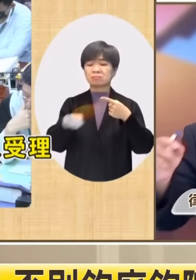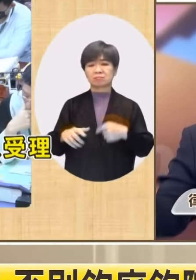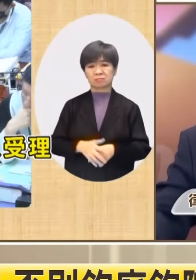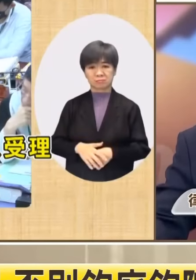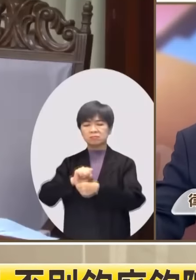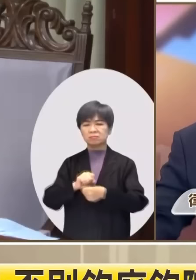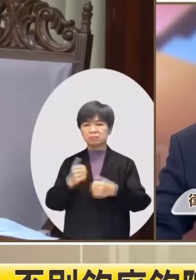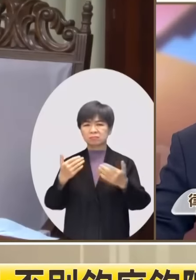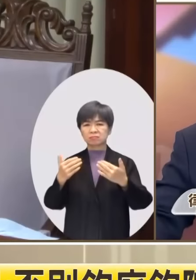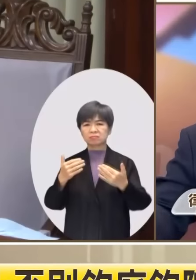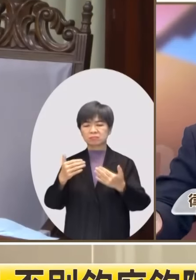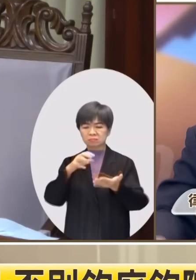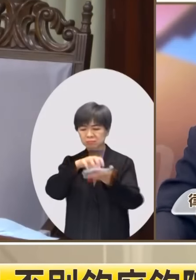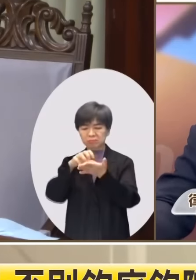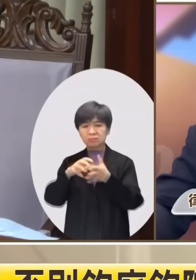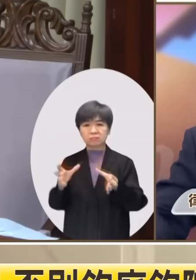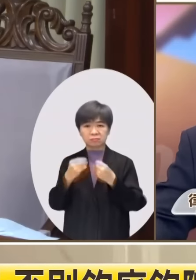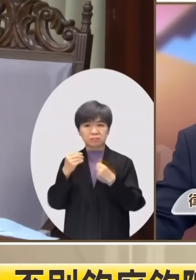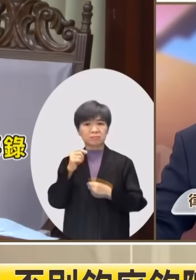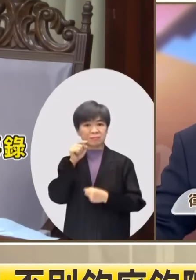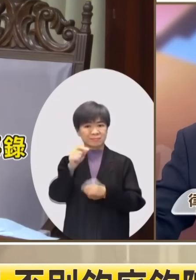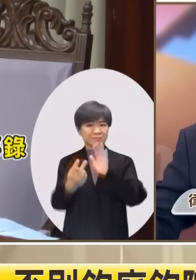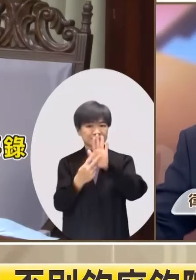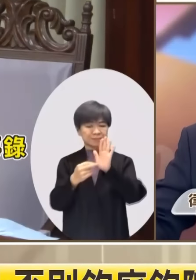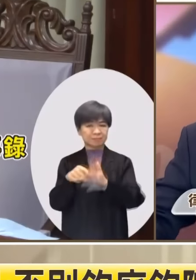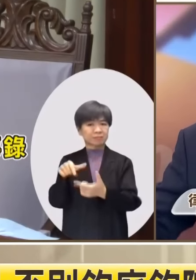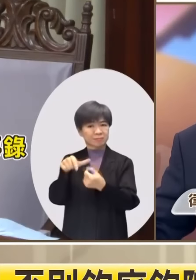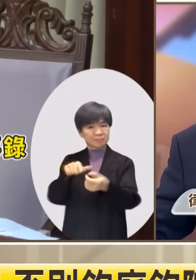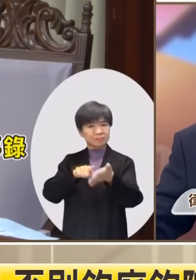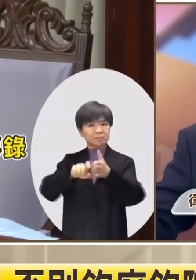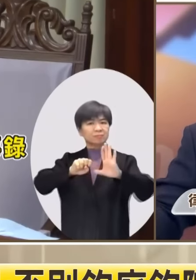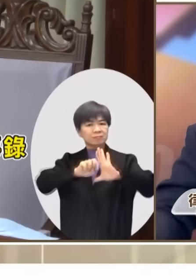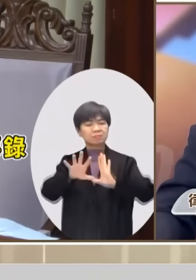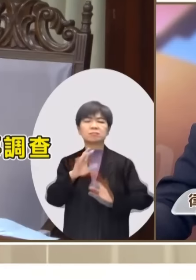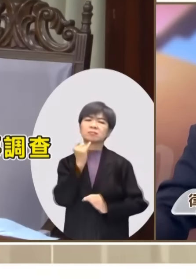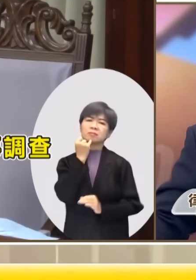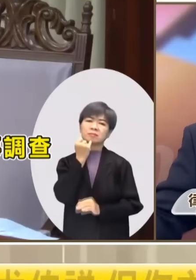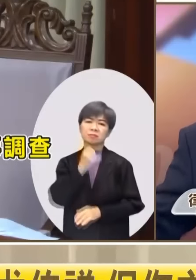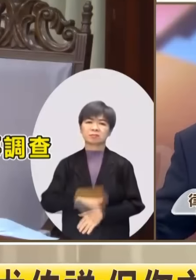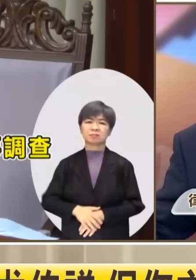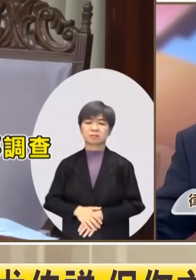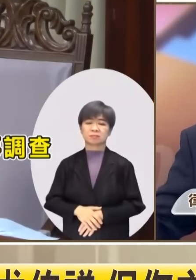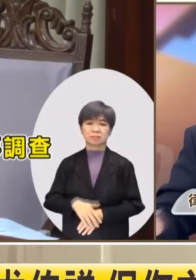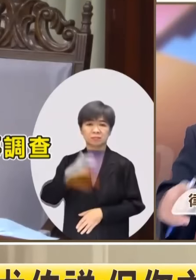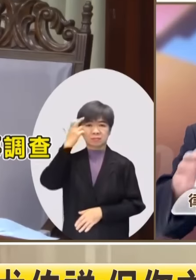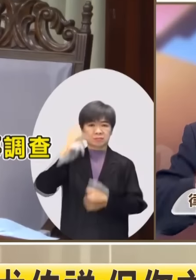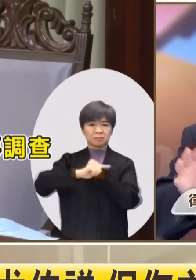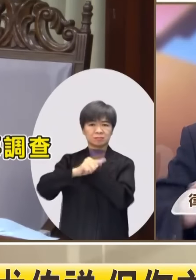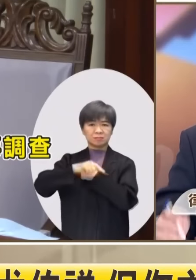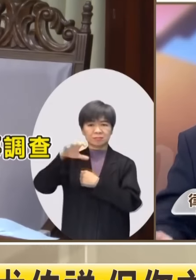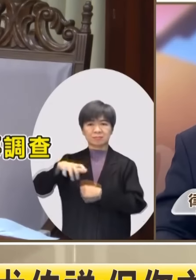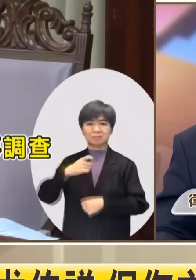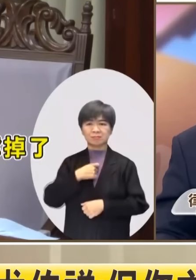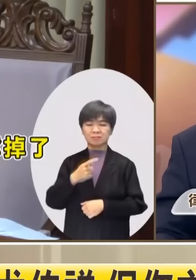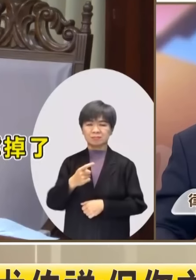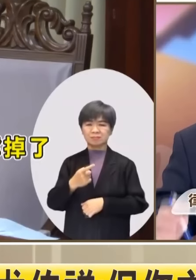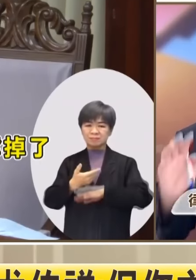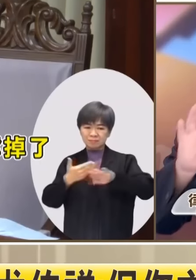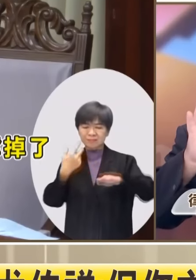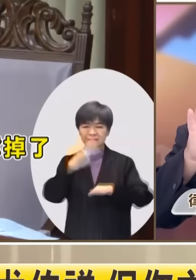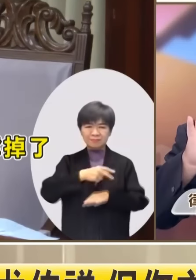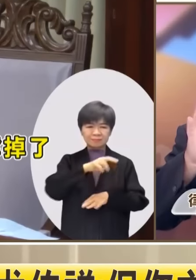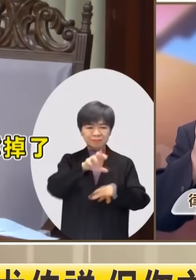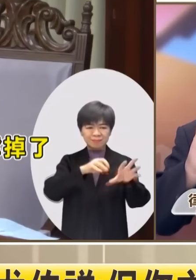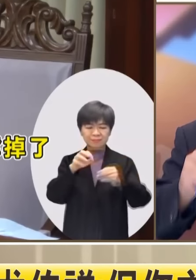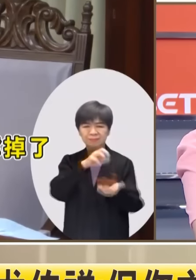你现在通过一个法律，你要不要在议事录上面记载谁赞成谁反对？这个是落实责任政治。就黄国昌一直跟你说我们有直播。所